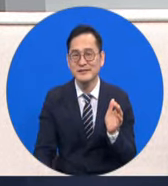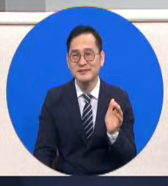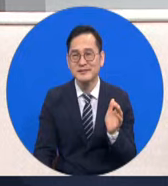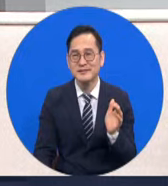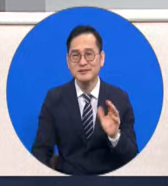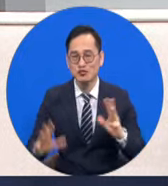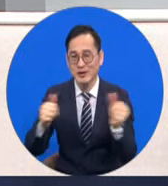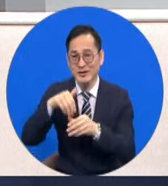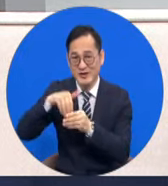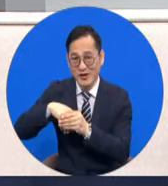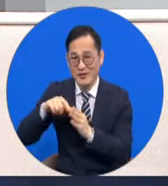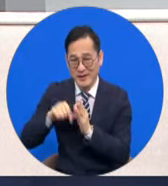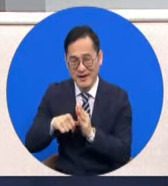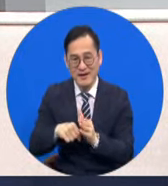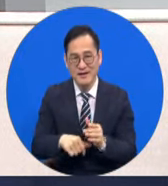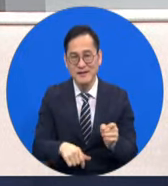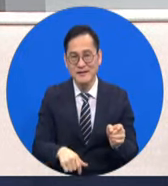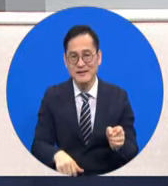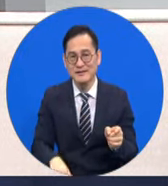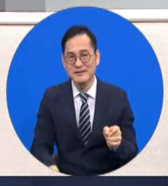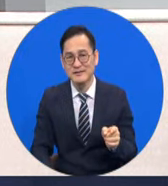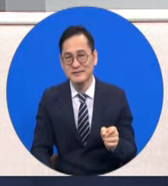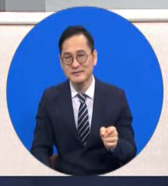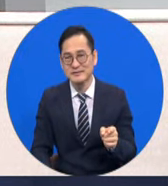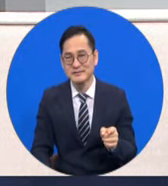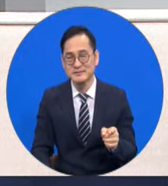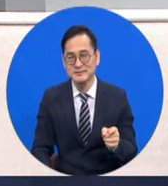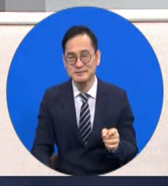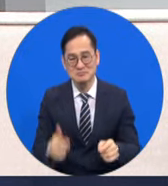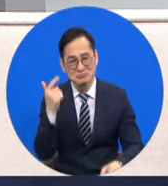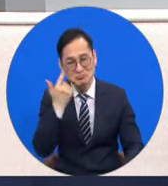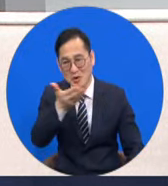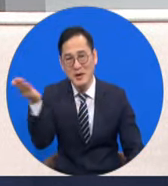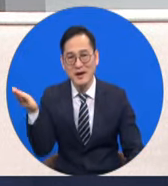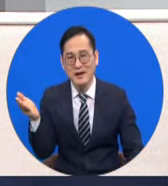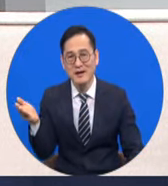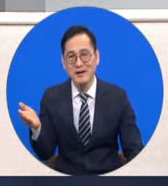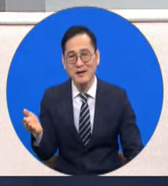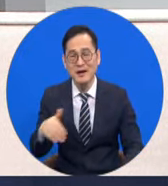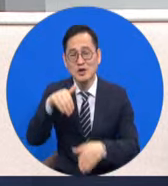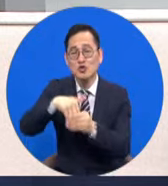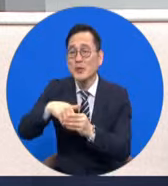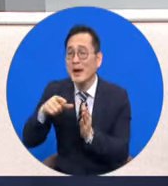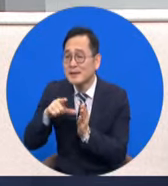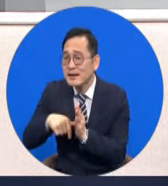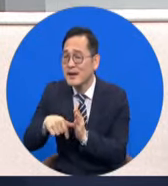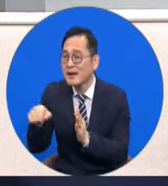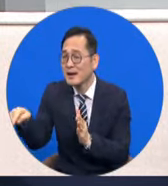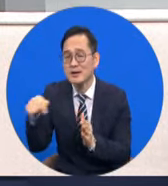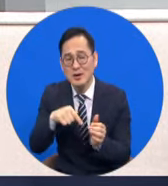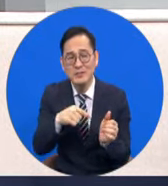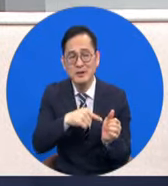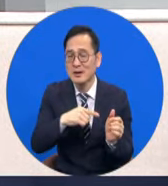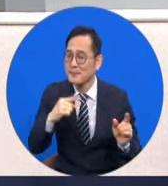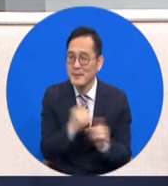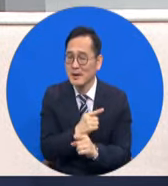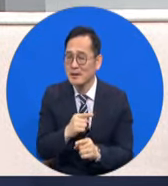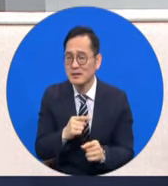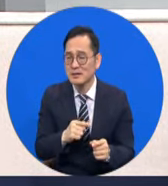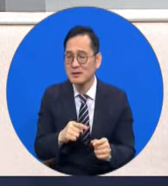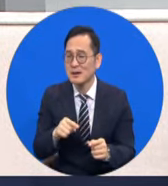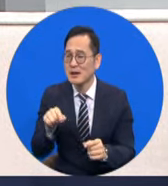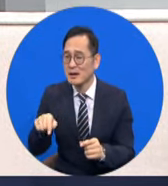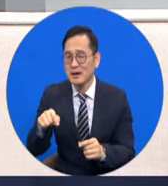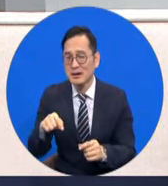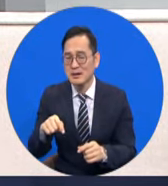유권자들을 상대로 여론조사를 한 게 있습니다. 그때 총선 투표에 무엇이 가장 영향을 많이 미쳤느냐 이렇게 물었더니 그